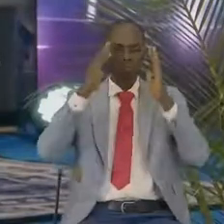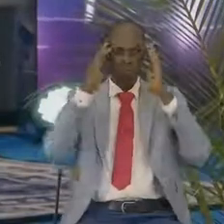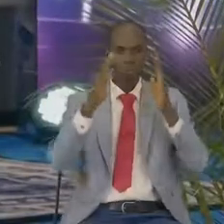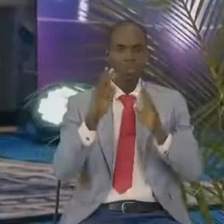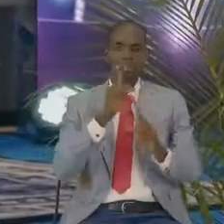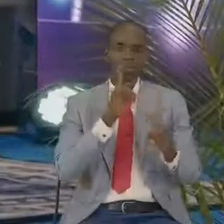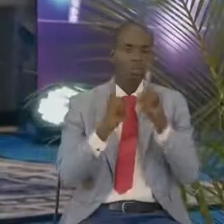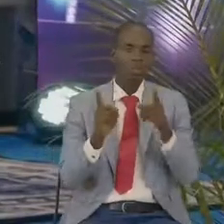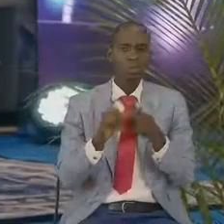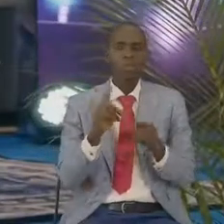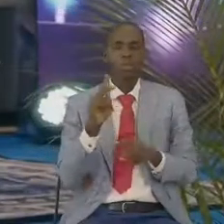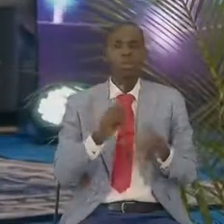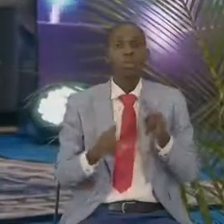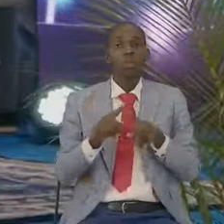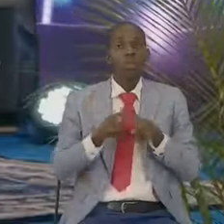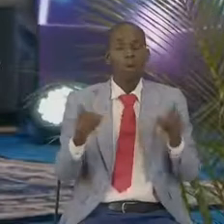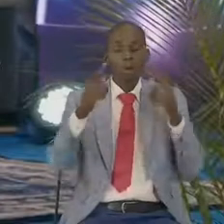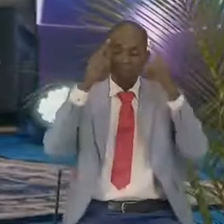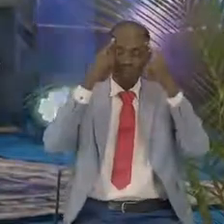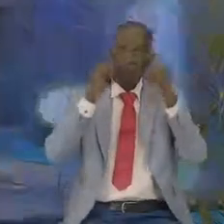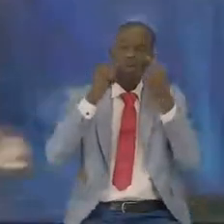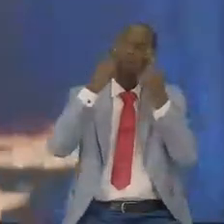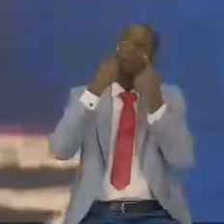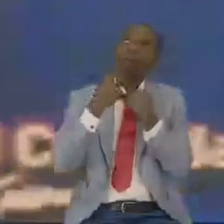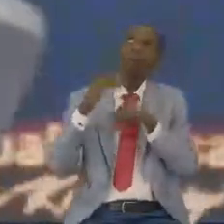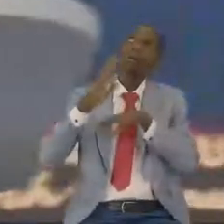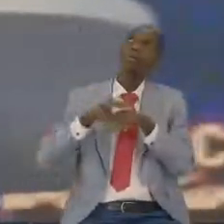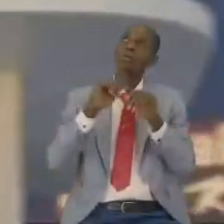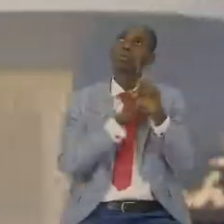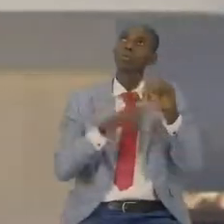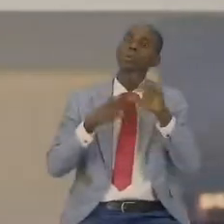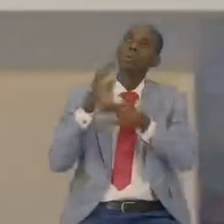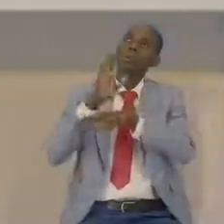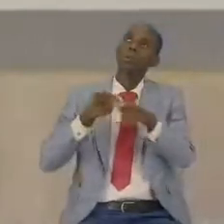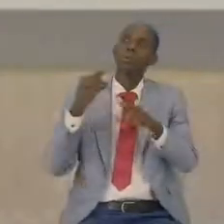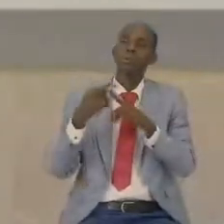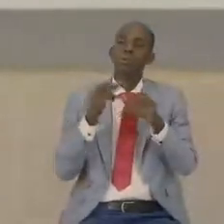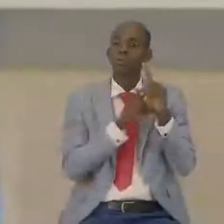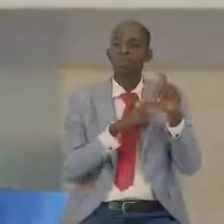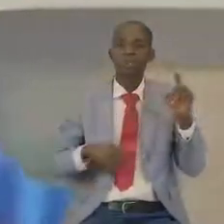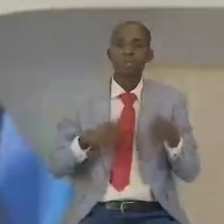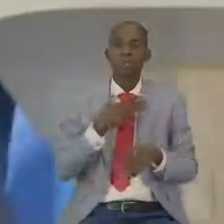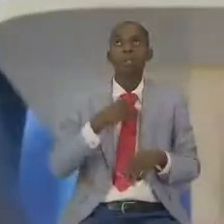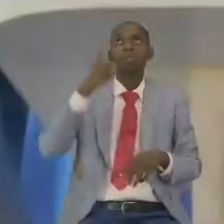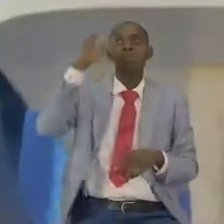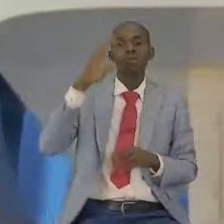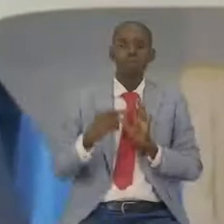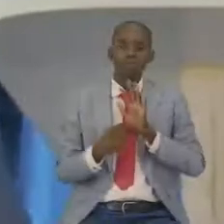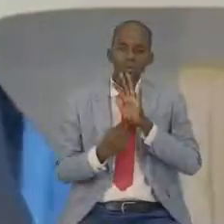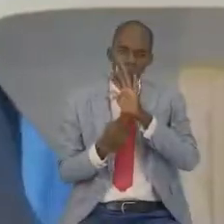membres. Il cria à l'Éternel. Et l'Éternel lui indiqua un bois.